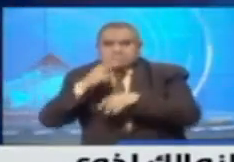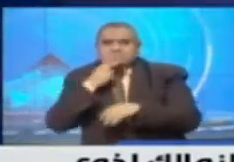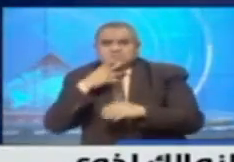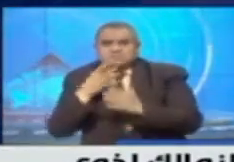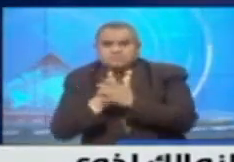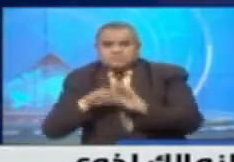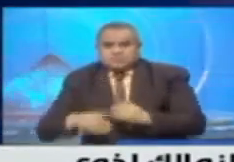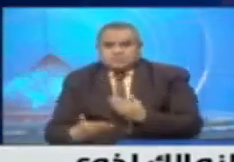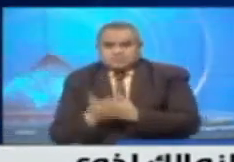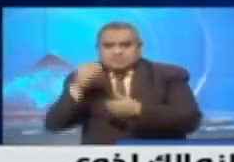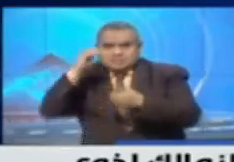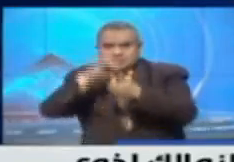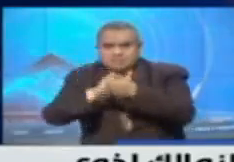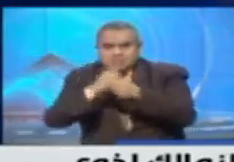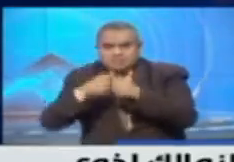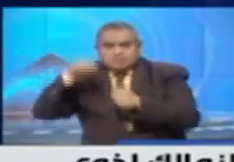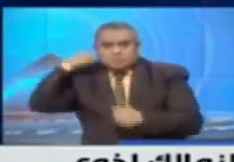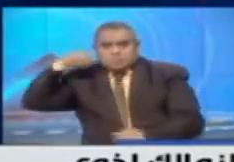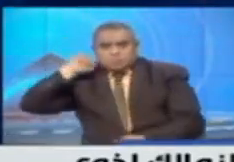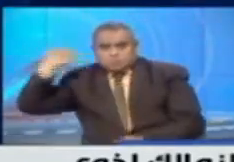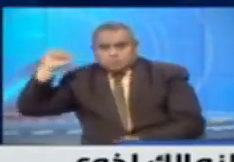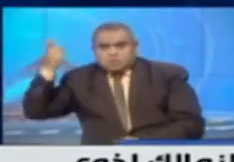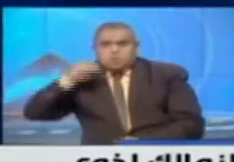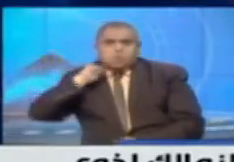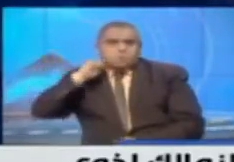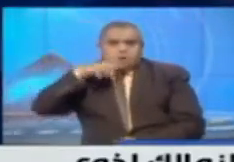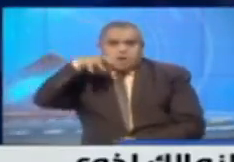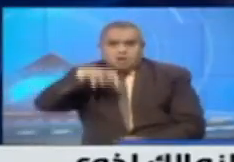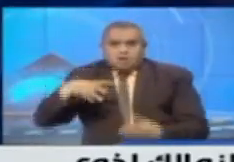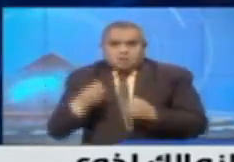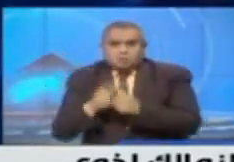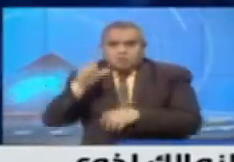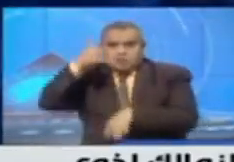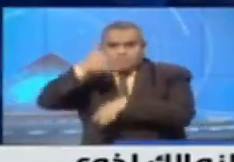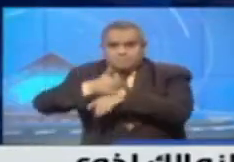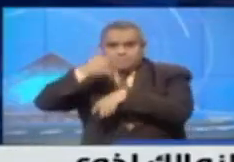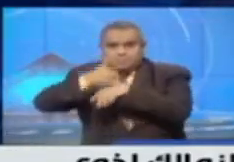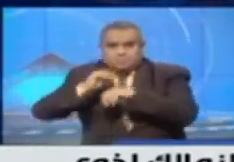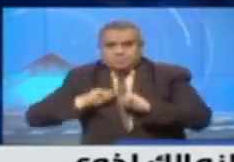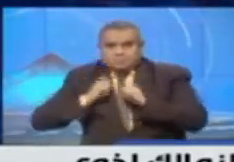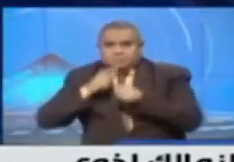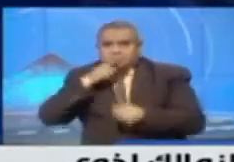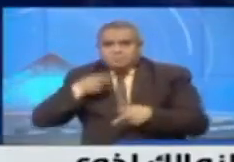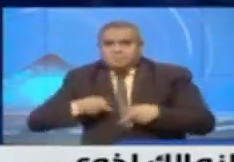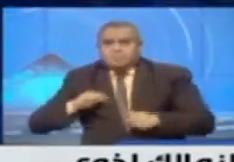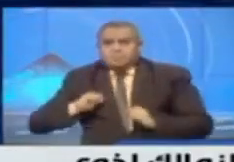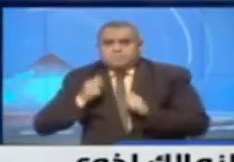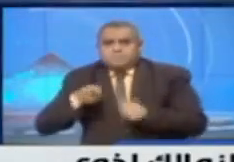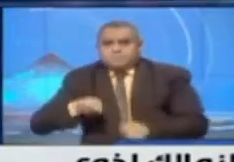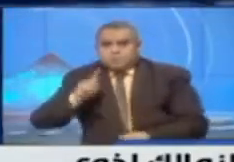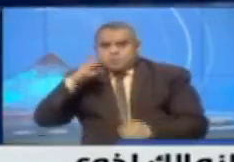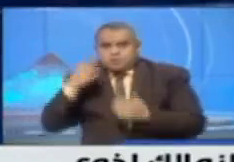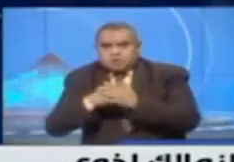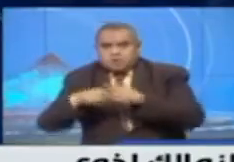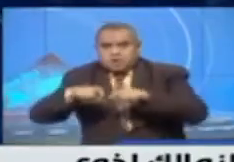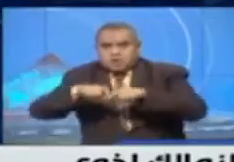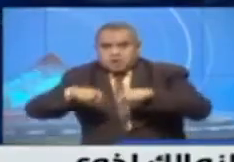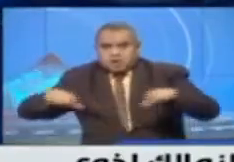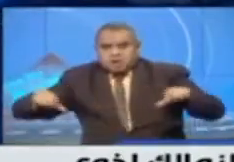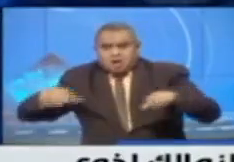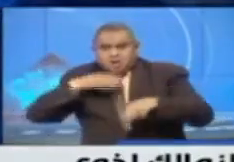ضوء بروتوكول تعاون بين الوزارة ومحافظة القاهرة وإحدى المؤسسات لتنفيذ مبادرة إتاحة أرصفة